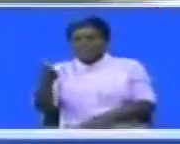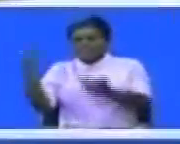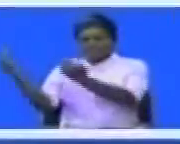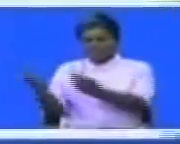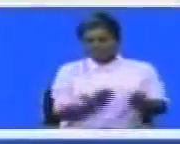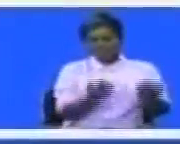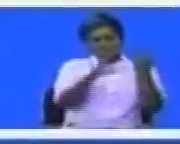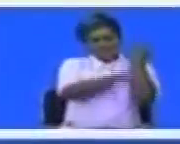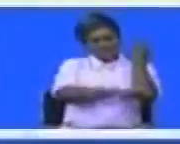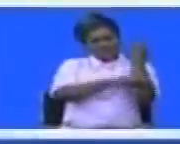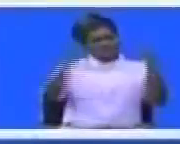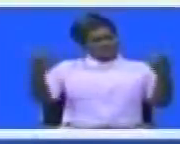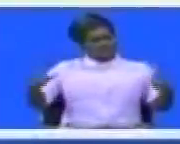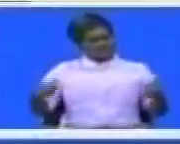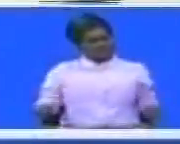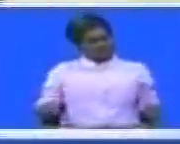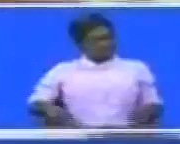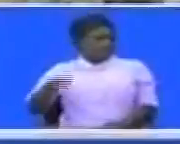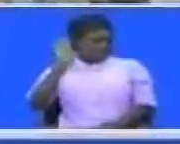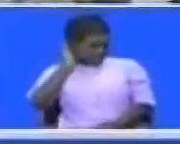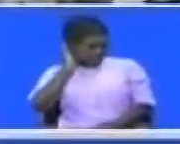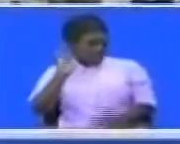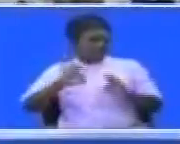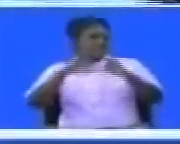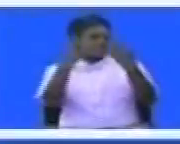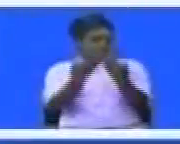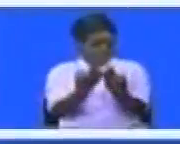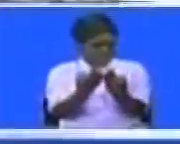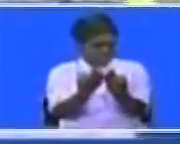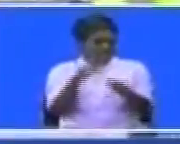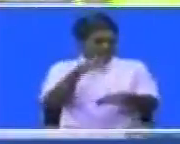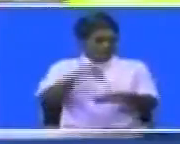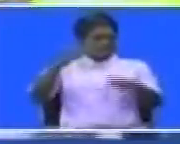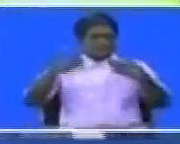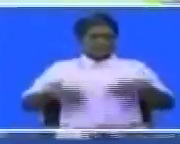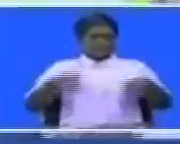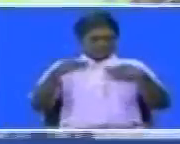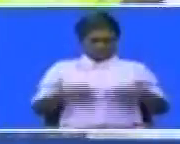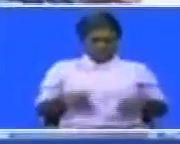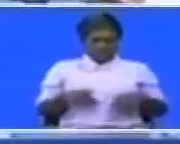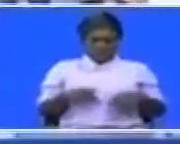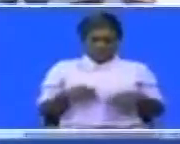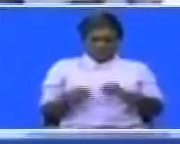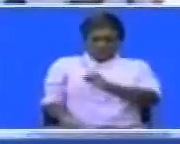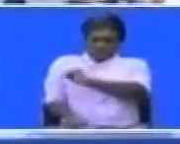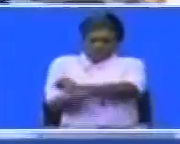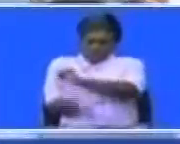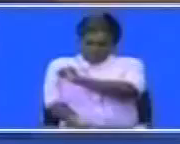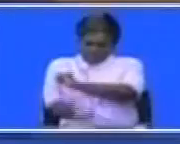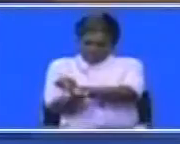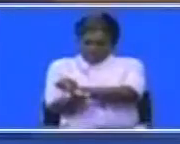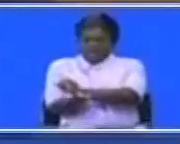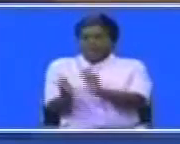umeletwa humu nchini, huku taarifa ikiwa imetolewa kuwa familia za waliofiwa zitahamasishwa,